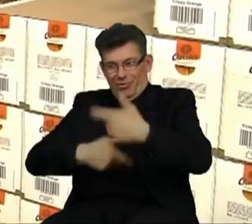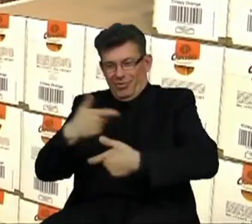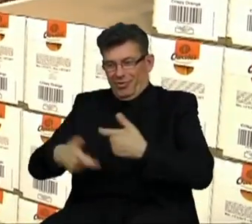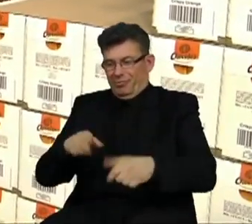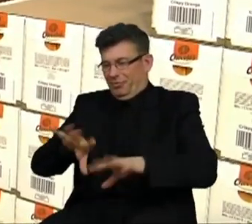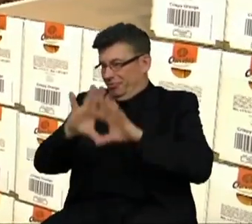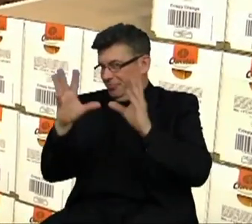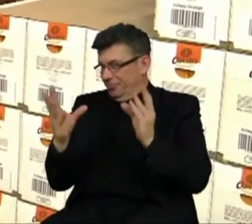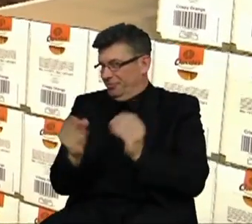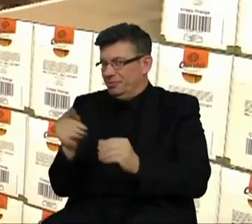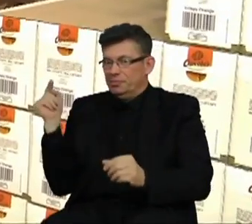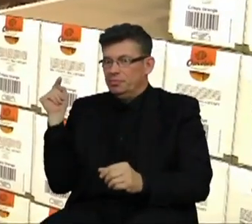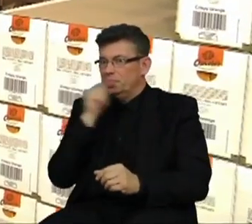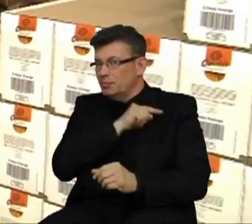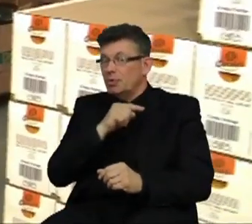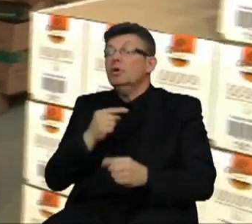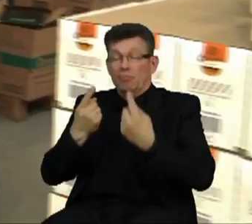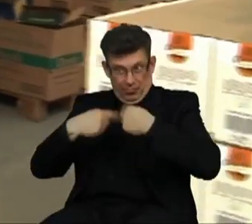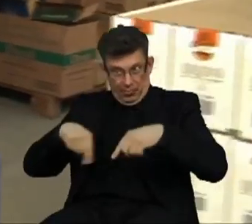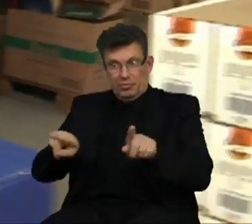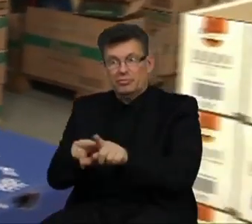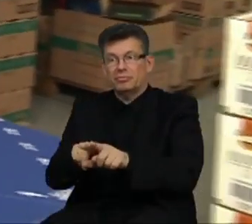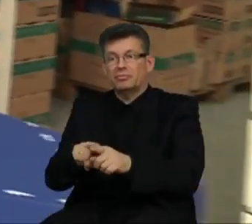tego typu pracę wykonać. Wykonują.